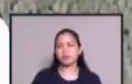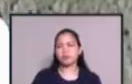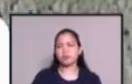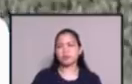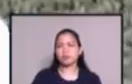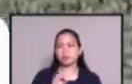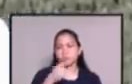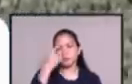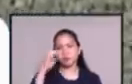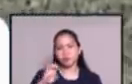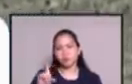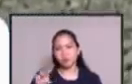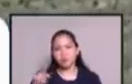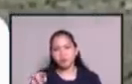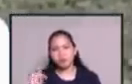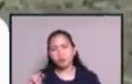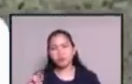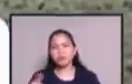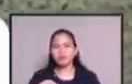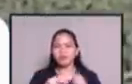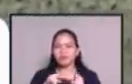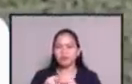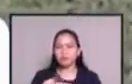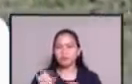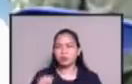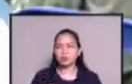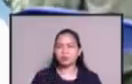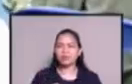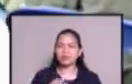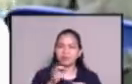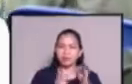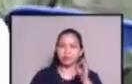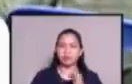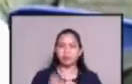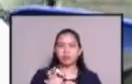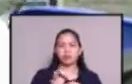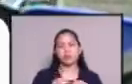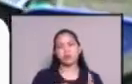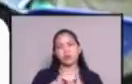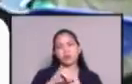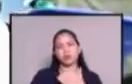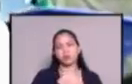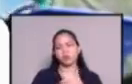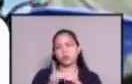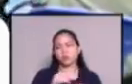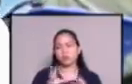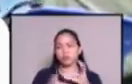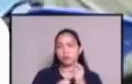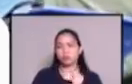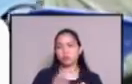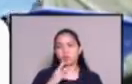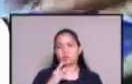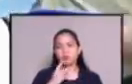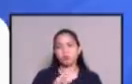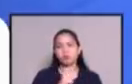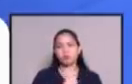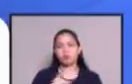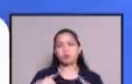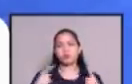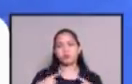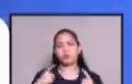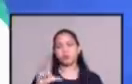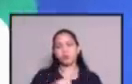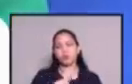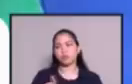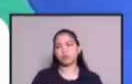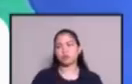Bukod sa El Nino at tumataas sa demand, nadelay rin ang proyekto nilang Cardona Water Treatment Plant na kukuha sana ng tubig mula sa Laguna Lake. Ayon